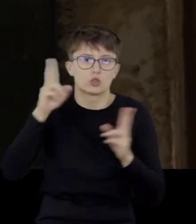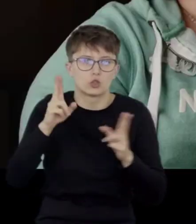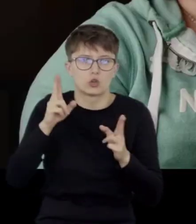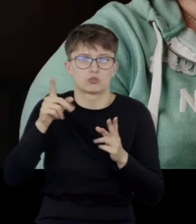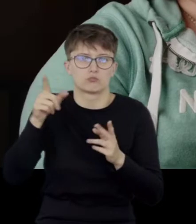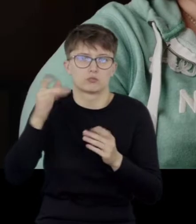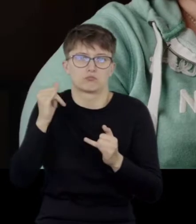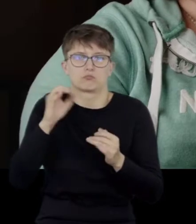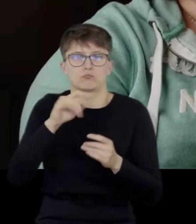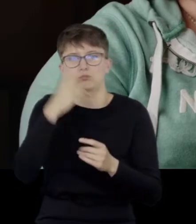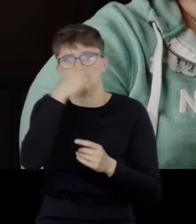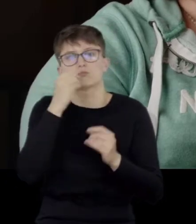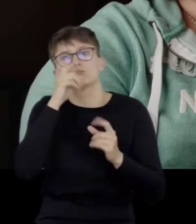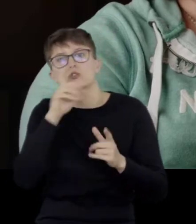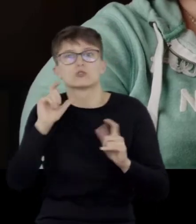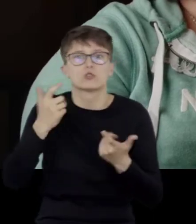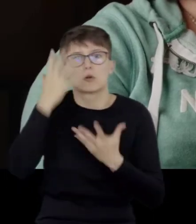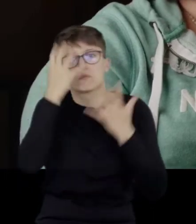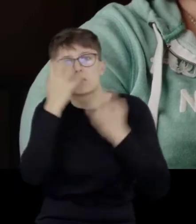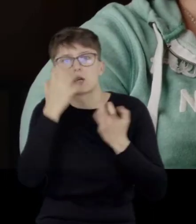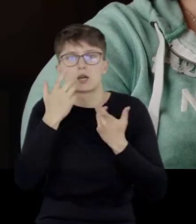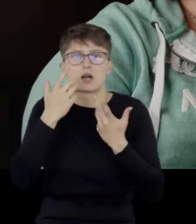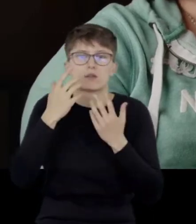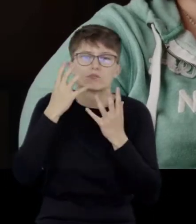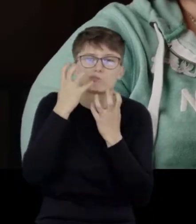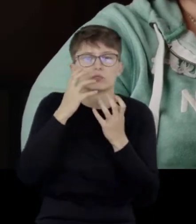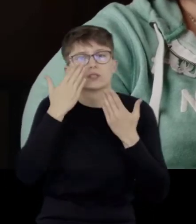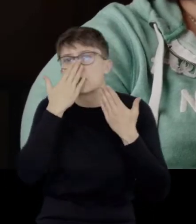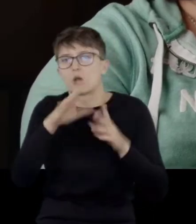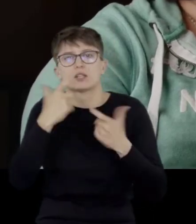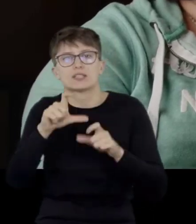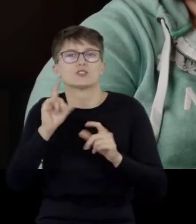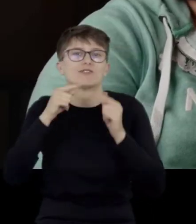przyszedł ktoś i nawet później nie otworzył. Nawet mimiką twarzy nic nie